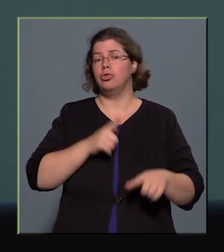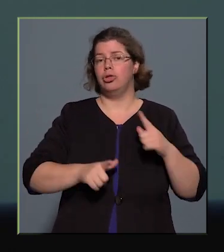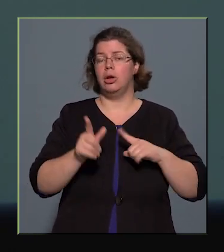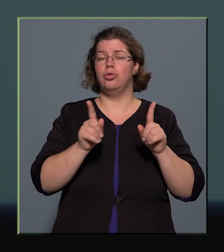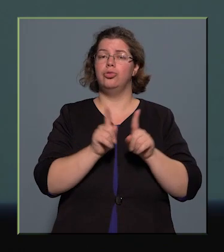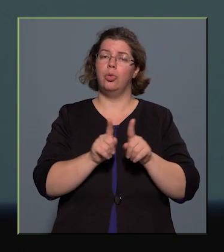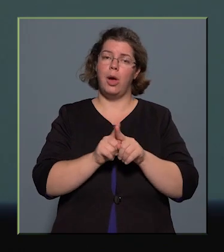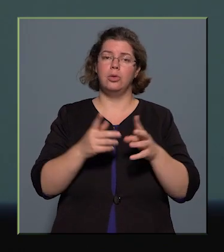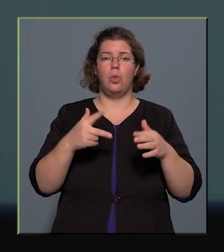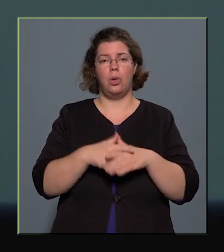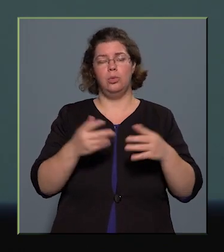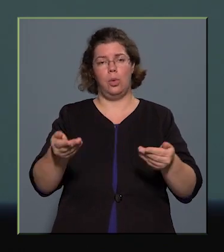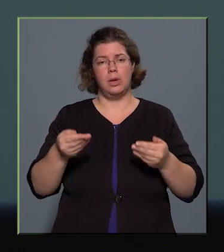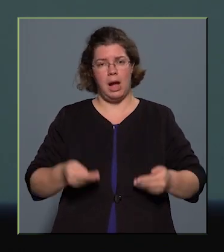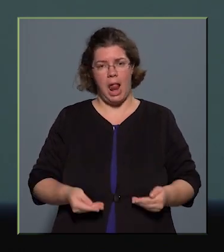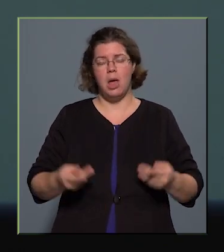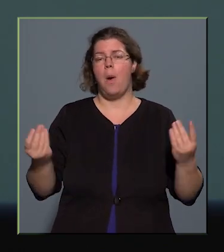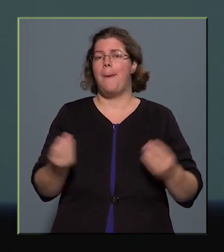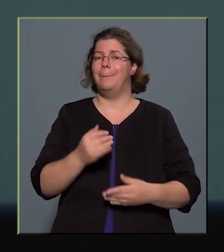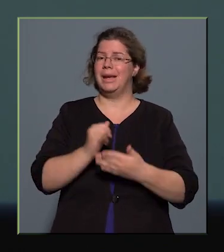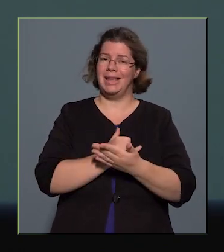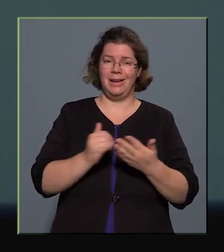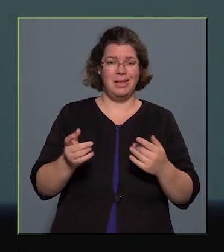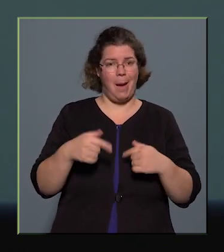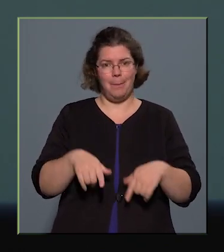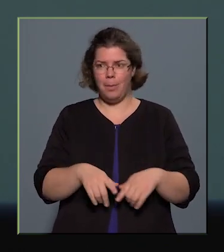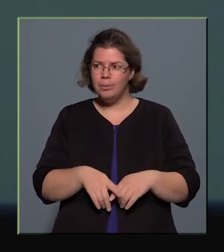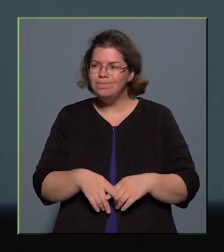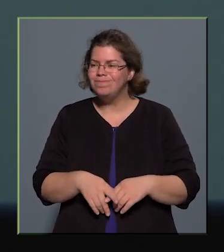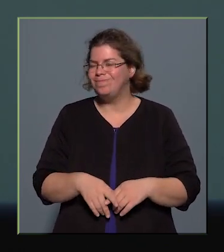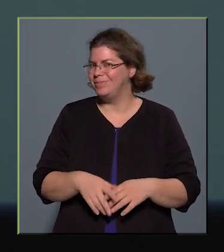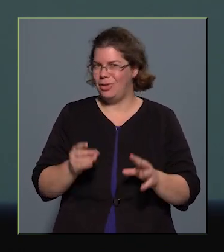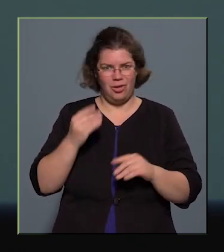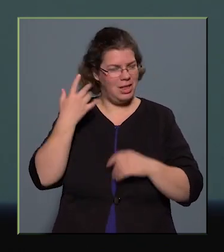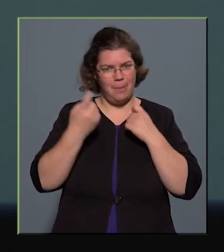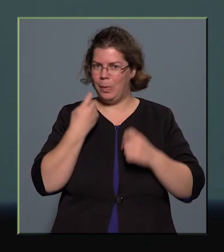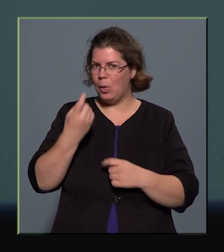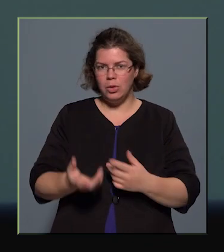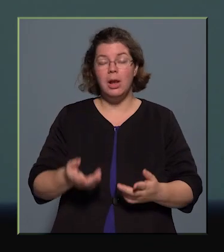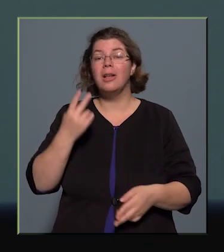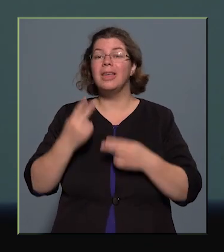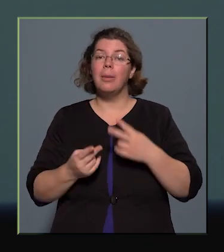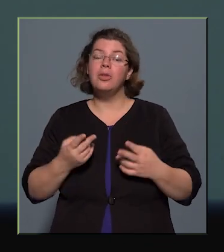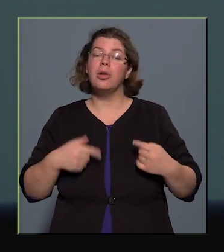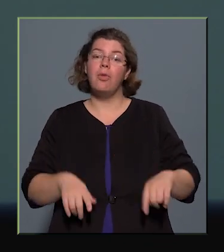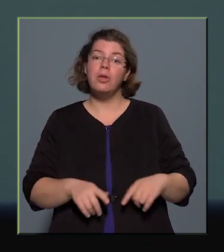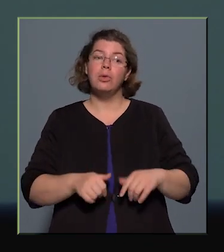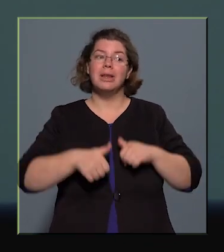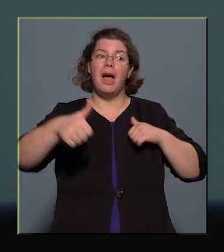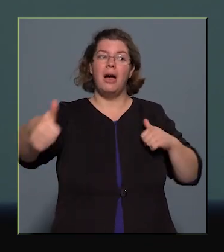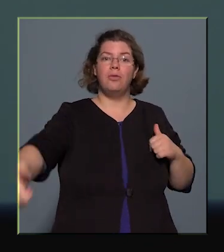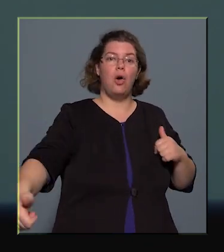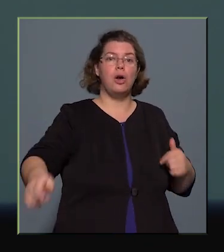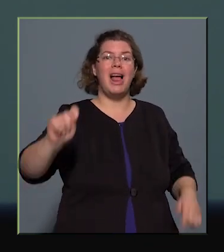dolgot hoztak elő, amire igazából szerintem ma még nagyon sok mindenki nem gondol, hogy képesek vagyunk távolról mondjuk kikapcsolni